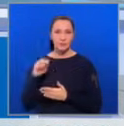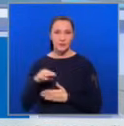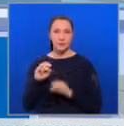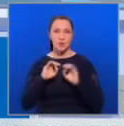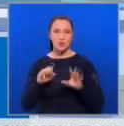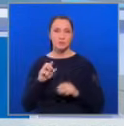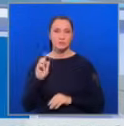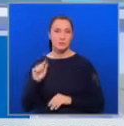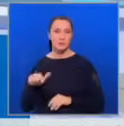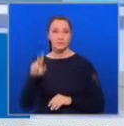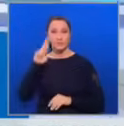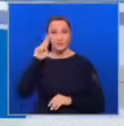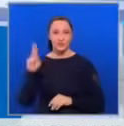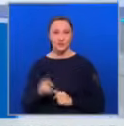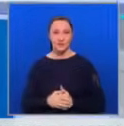на bnt news.bg